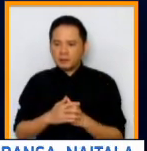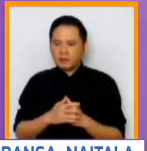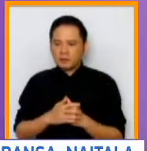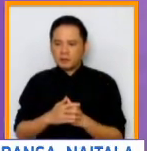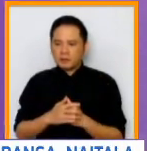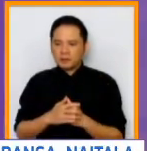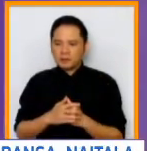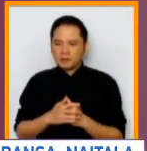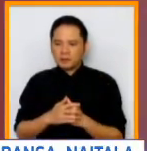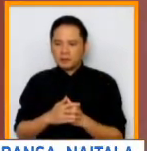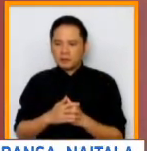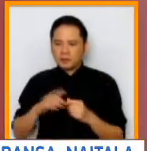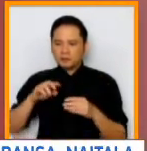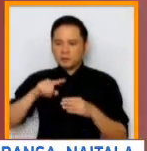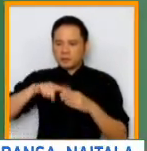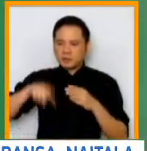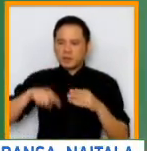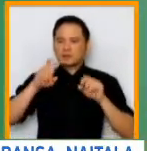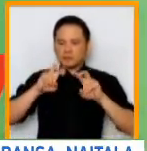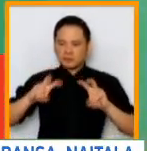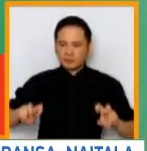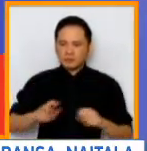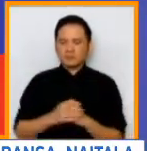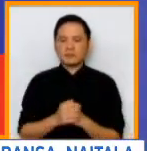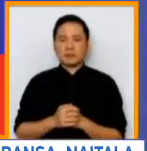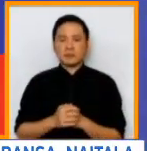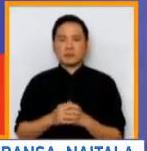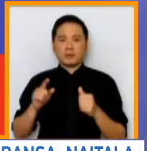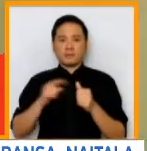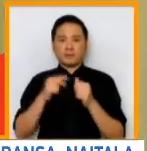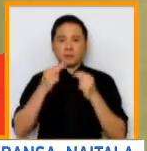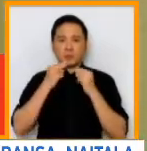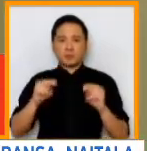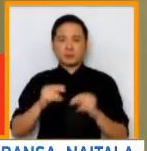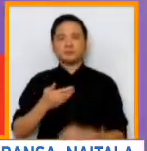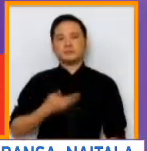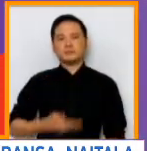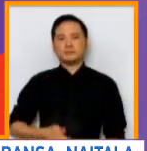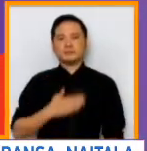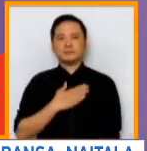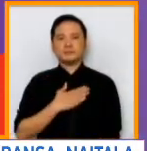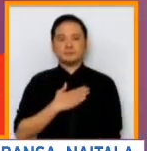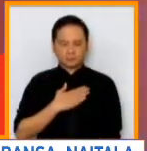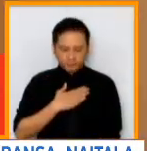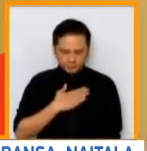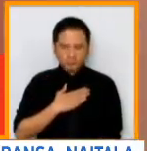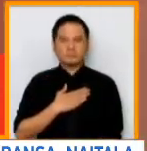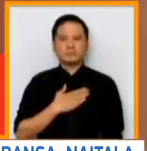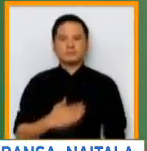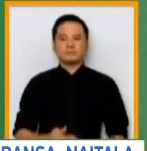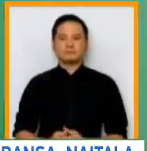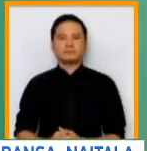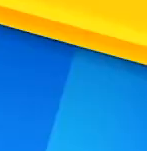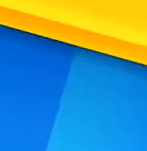investigasyon. Iyan ang unang balita. Jun Veneracion, buong puso para sa Pilipino.